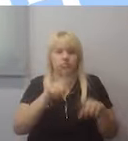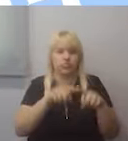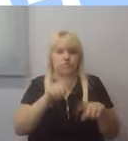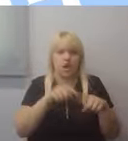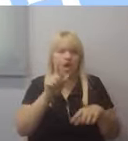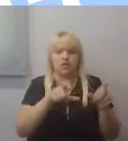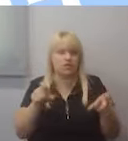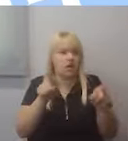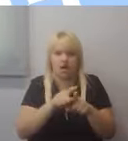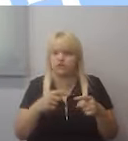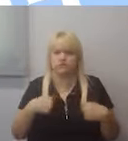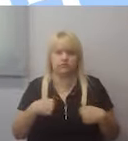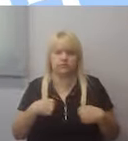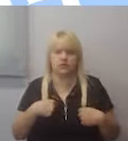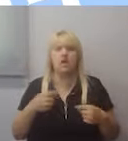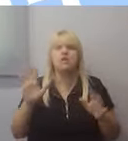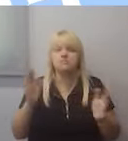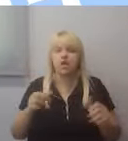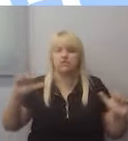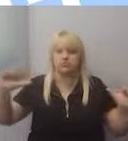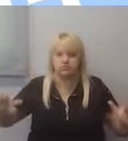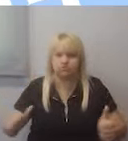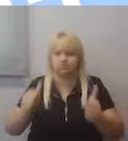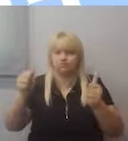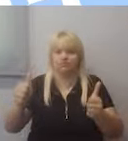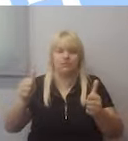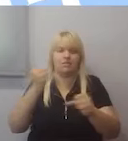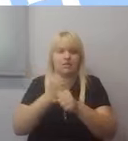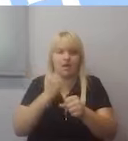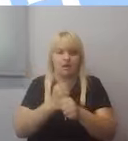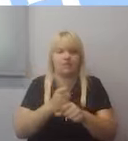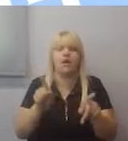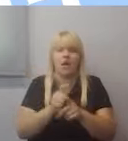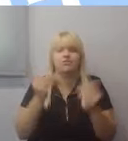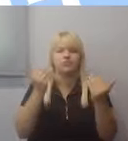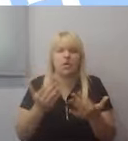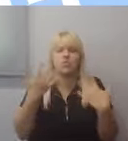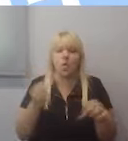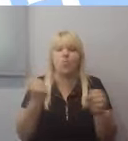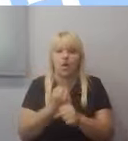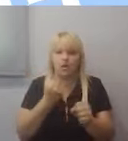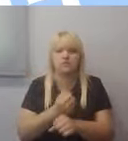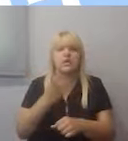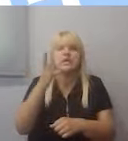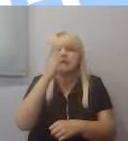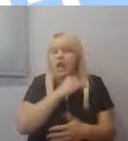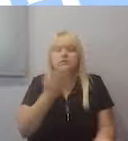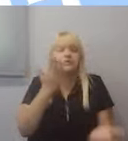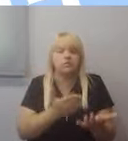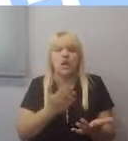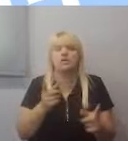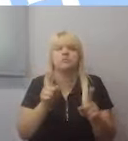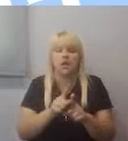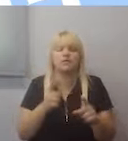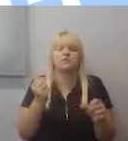bet mēs paralēli savam darbam jau šodien gatavojamies tam ka mums varētu nākties strādāt x stundā pilnīgi